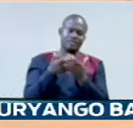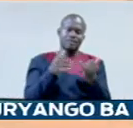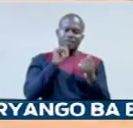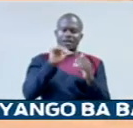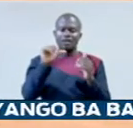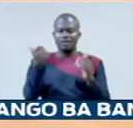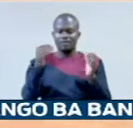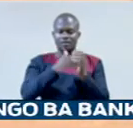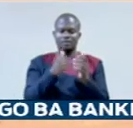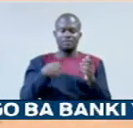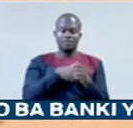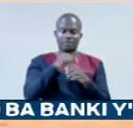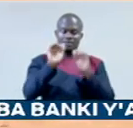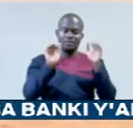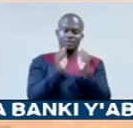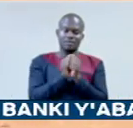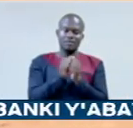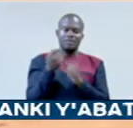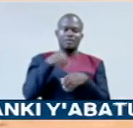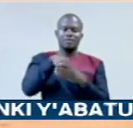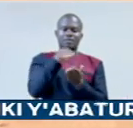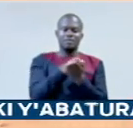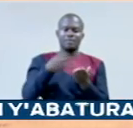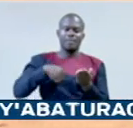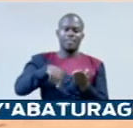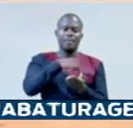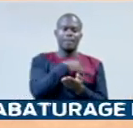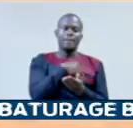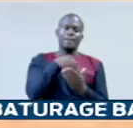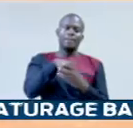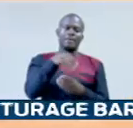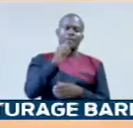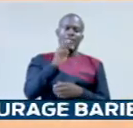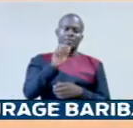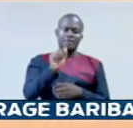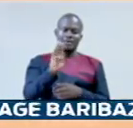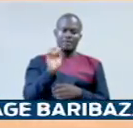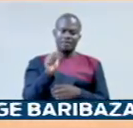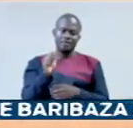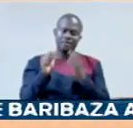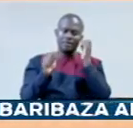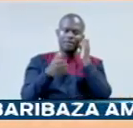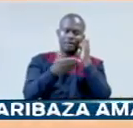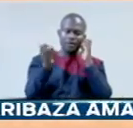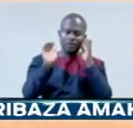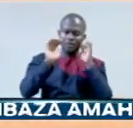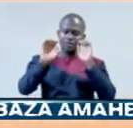twagize tubaza kirega kuri banki yacire ya papireri ya maraba niho